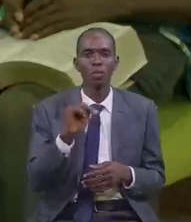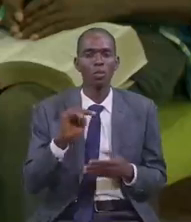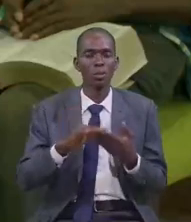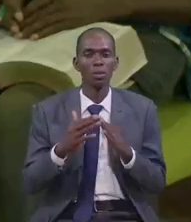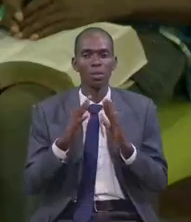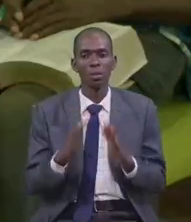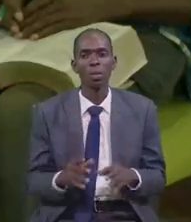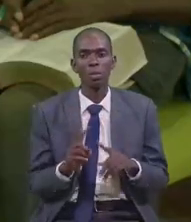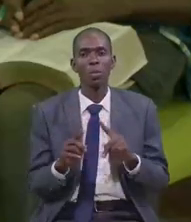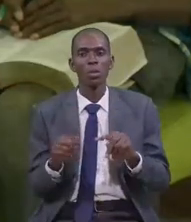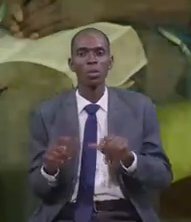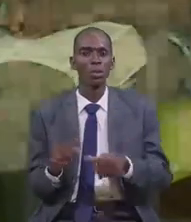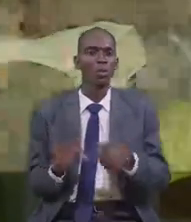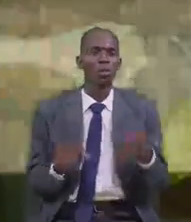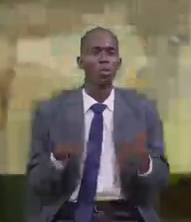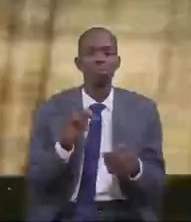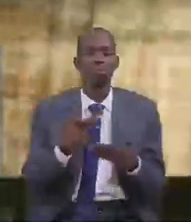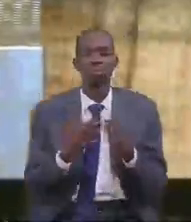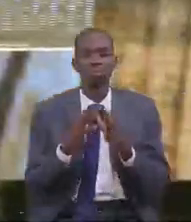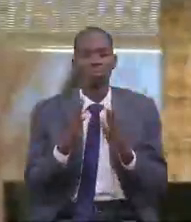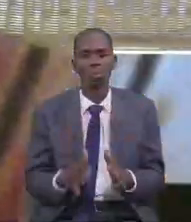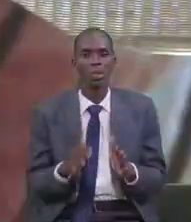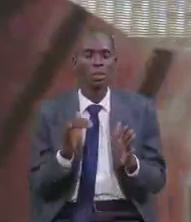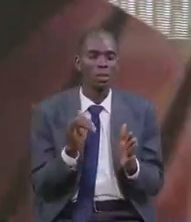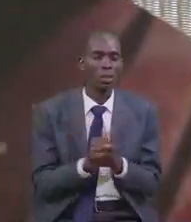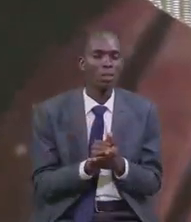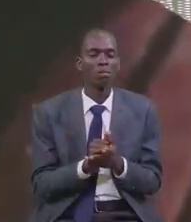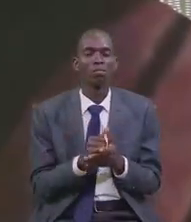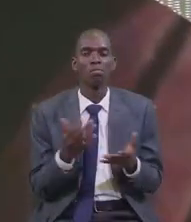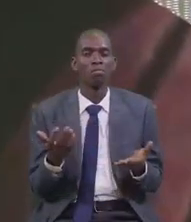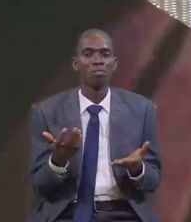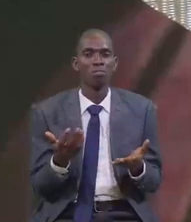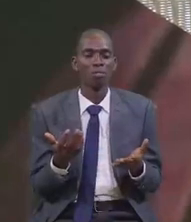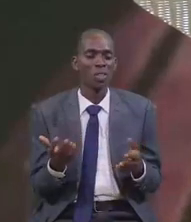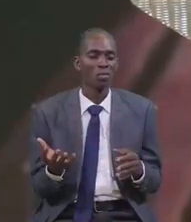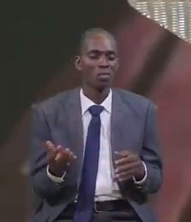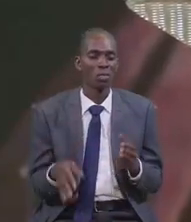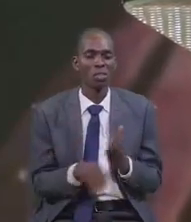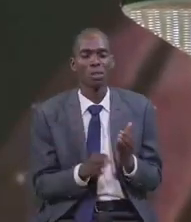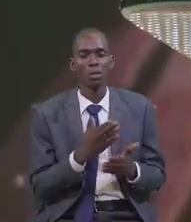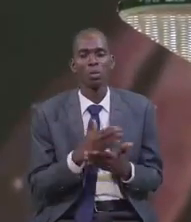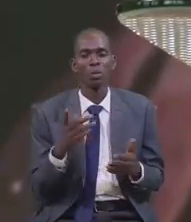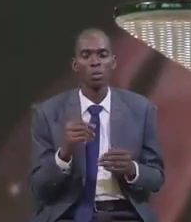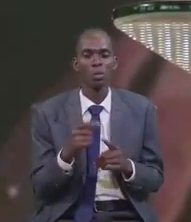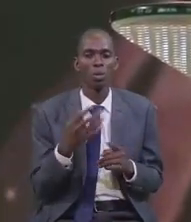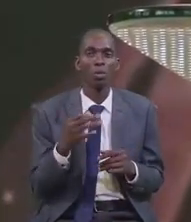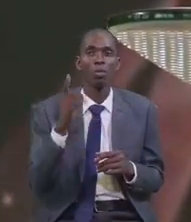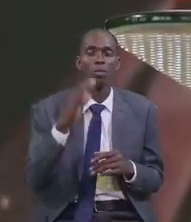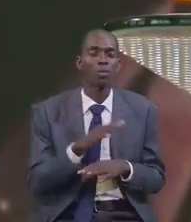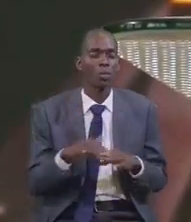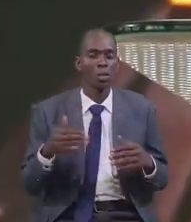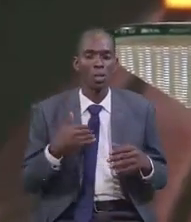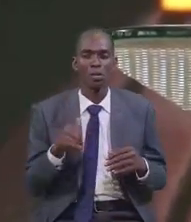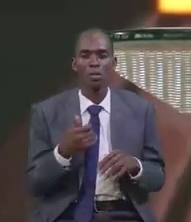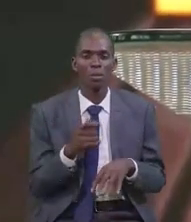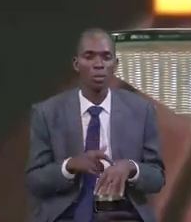Nazaréens qui rebutent contre la part de Dieu, qui rejettent la part de Dieu, ils n'ont pas le temps, ils courent par-ci, par-là,